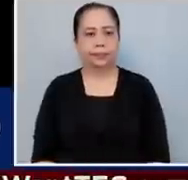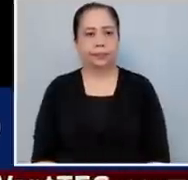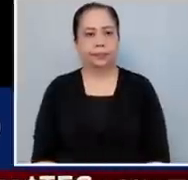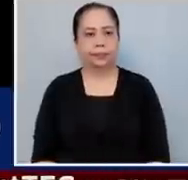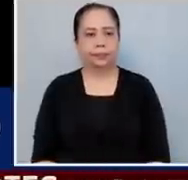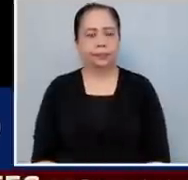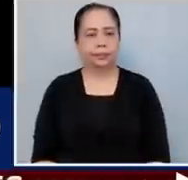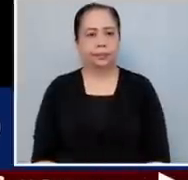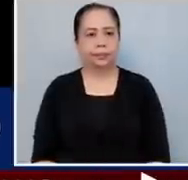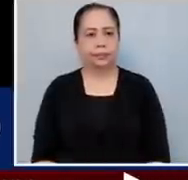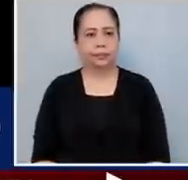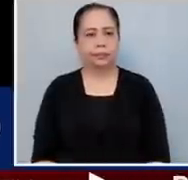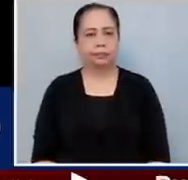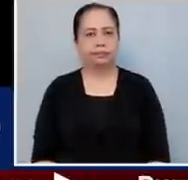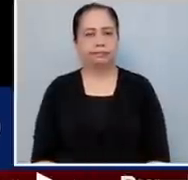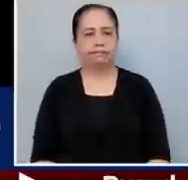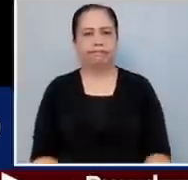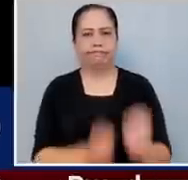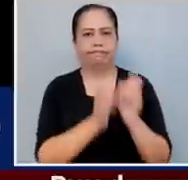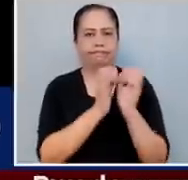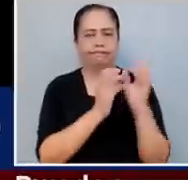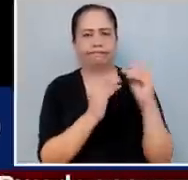Eh, ngayon nandito na kami.